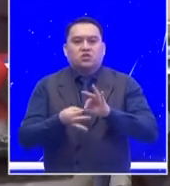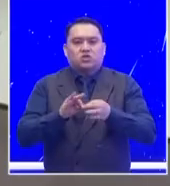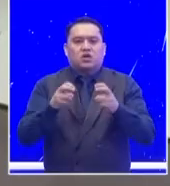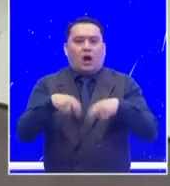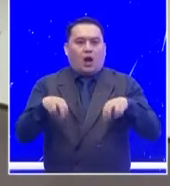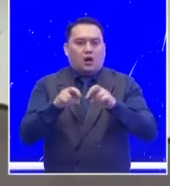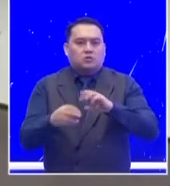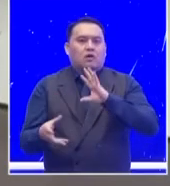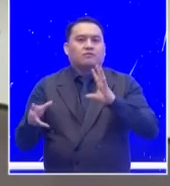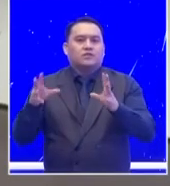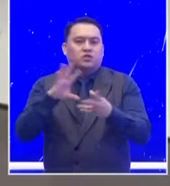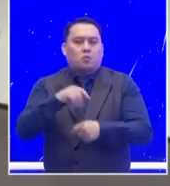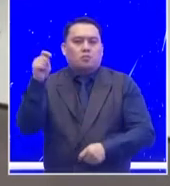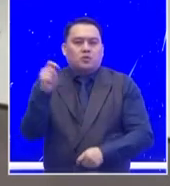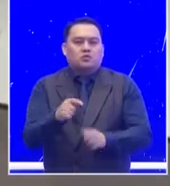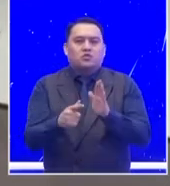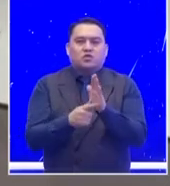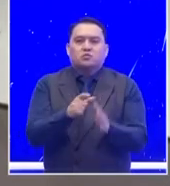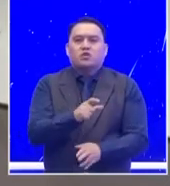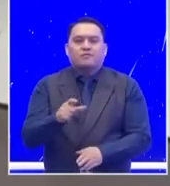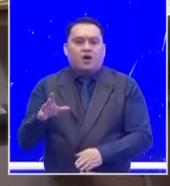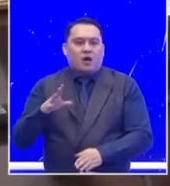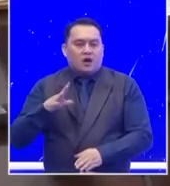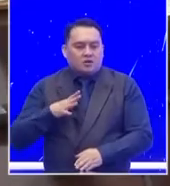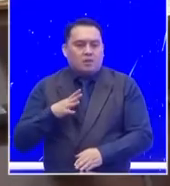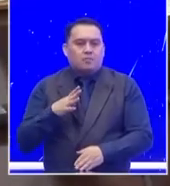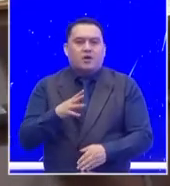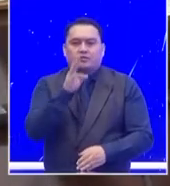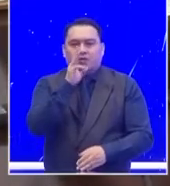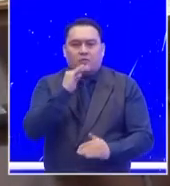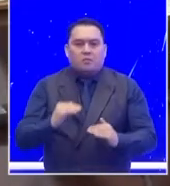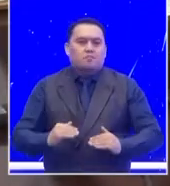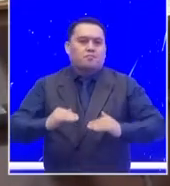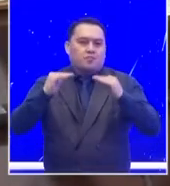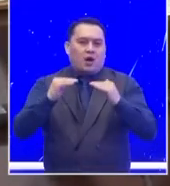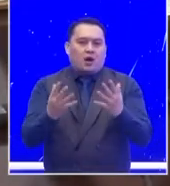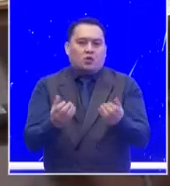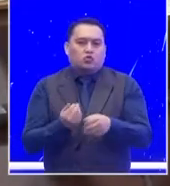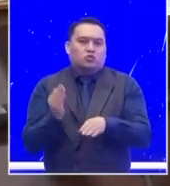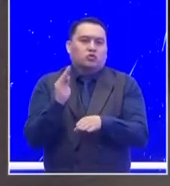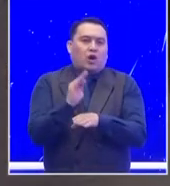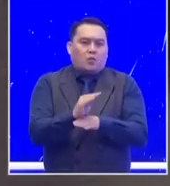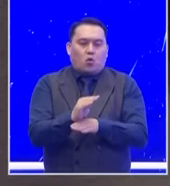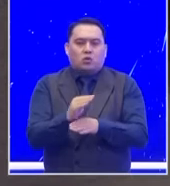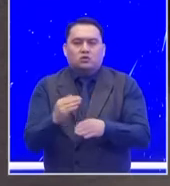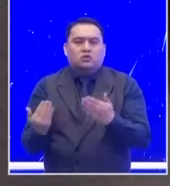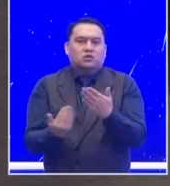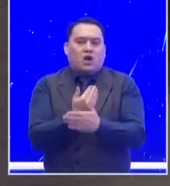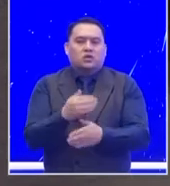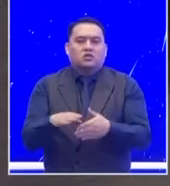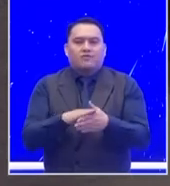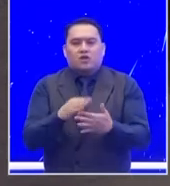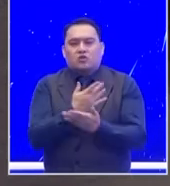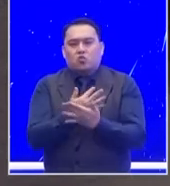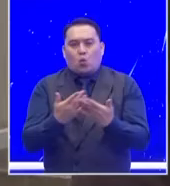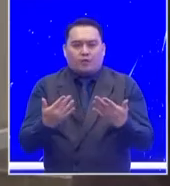рассмотреть. Всего прием посетили 7 человек. Их вопросы касались повышения заработной платы, получения надбавок, переутверждения прежних званий и